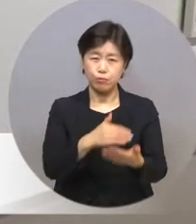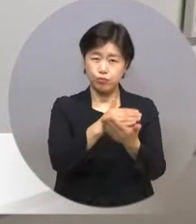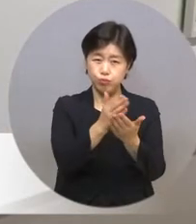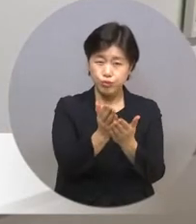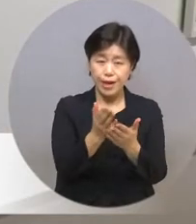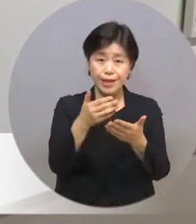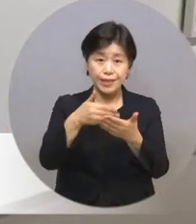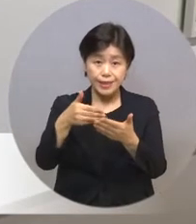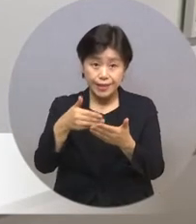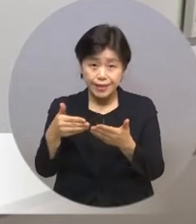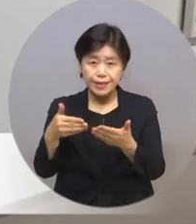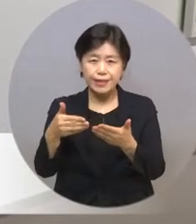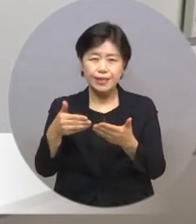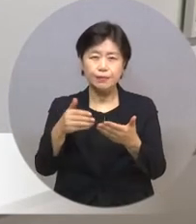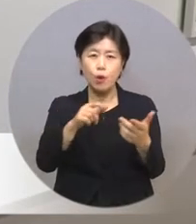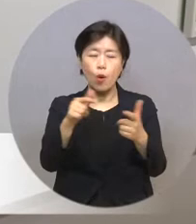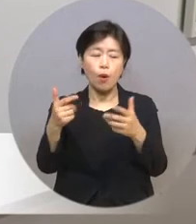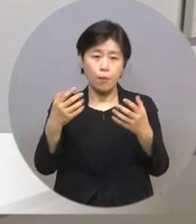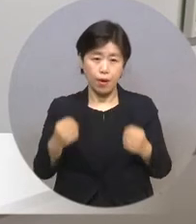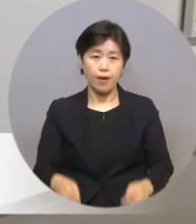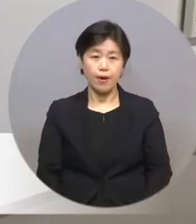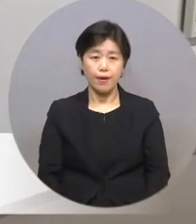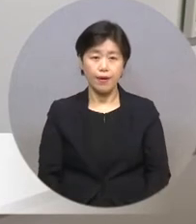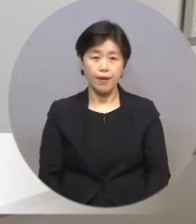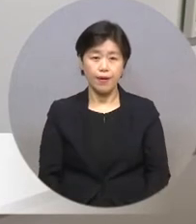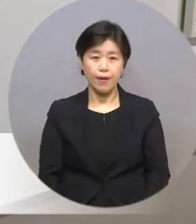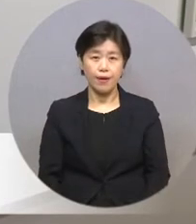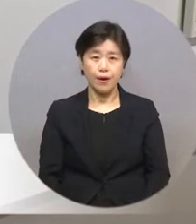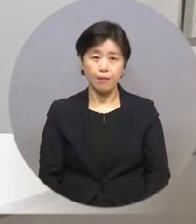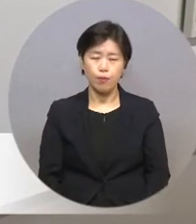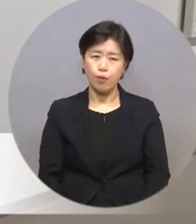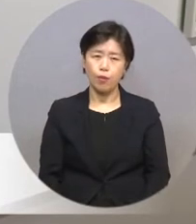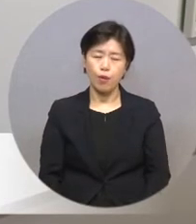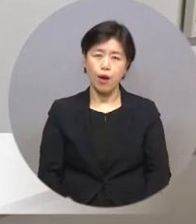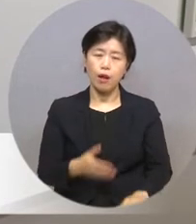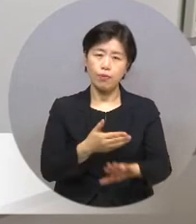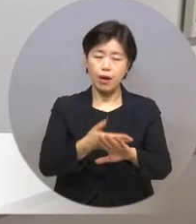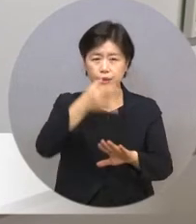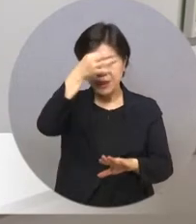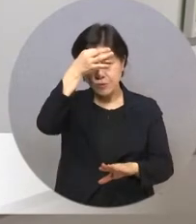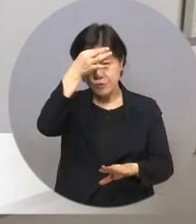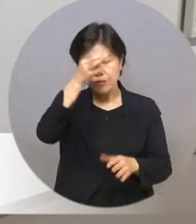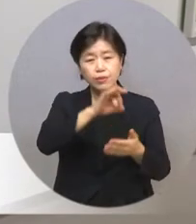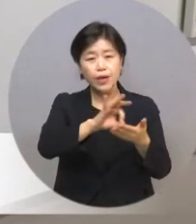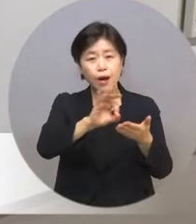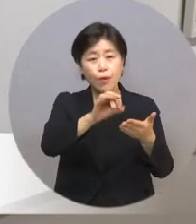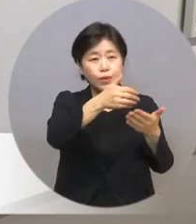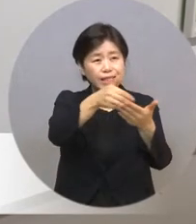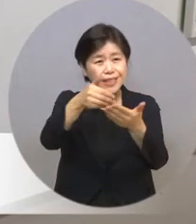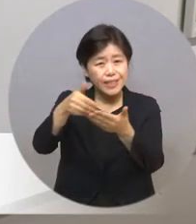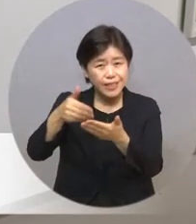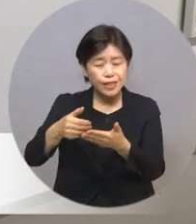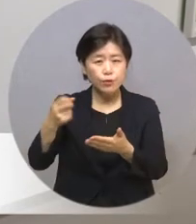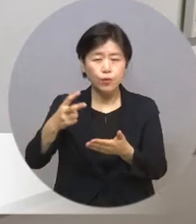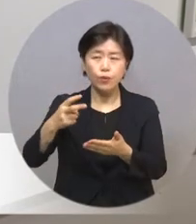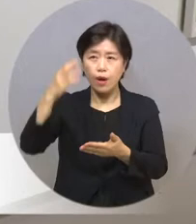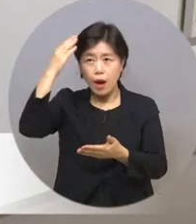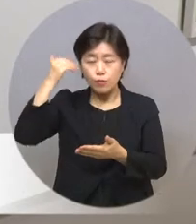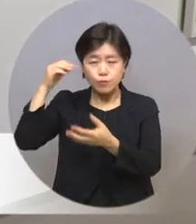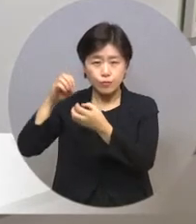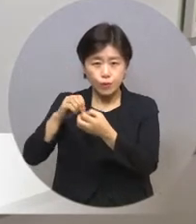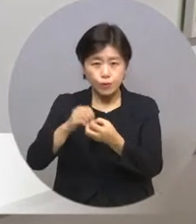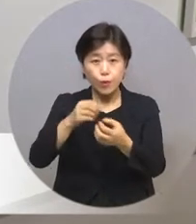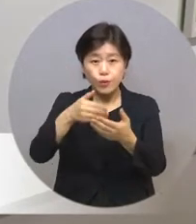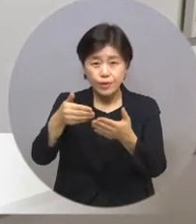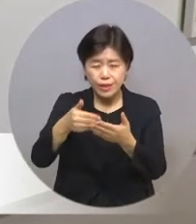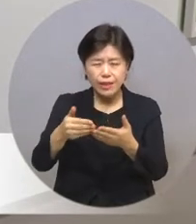그림들이 소재들을 많고 해서 수채화도 좀 해보고 싶고 리더에도 관심이 있어요